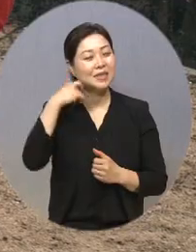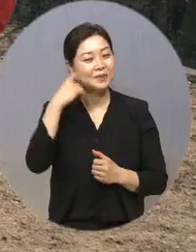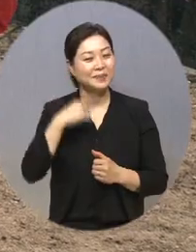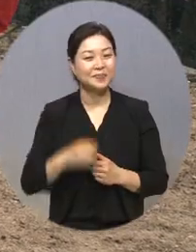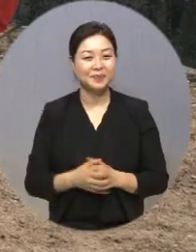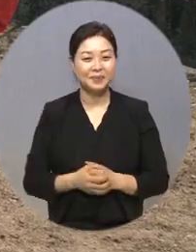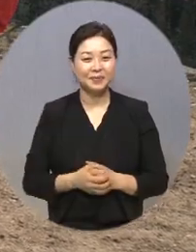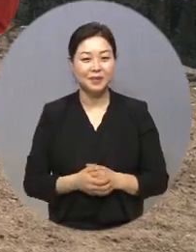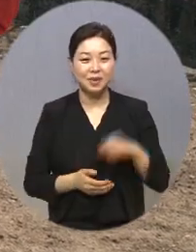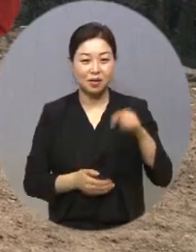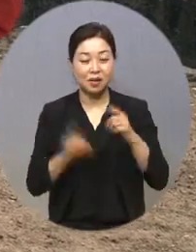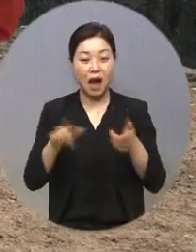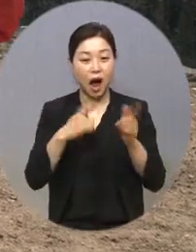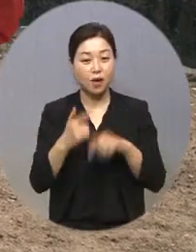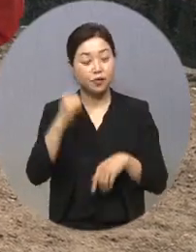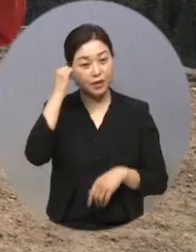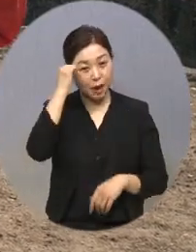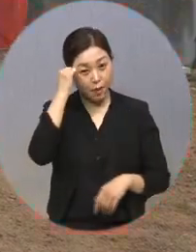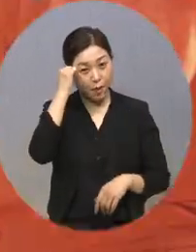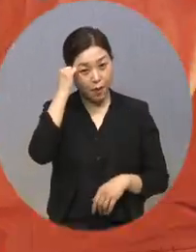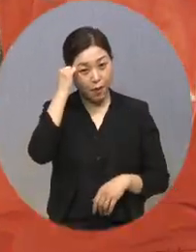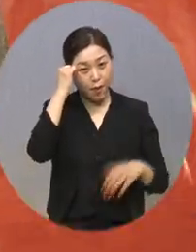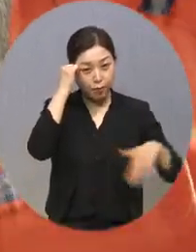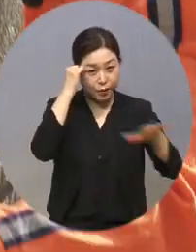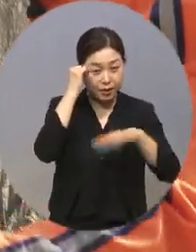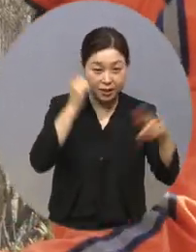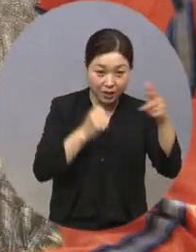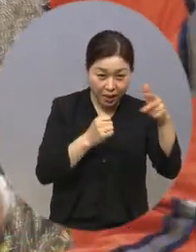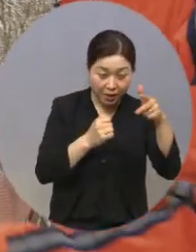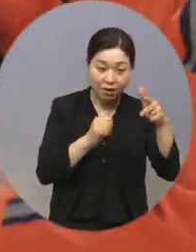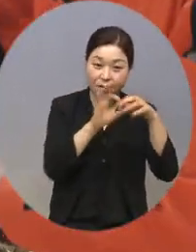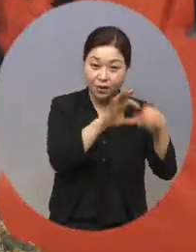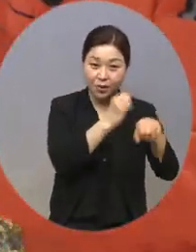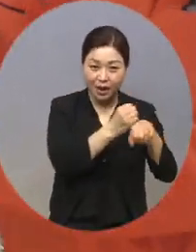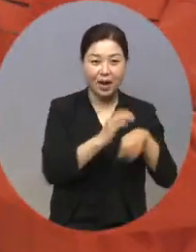여기서 하룻밤 주무시게 하고 저희끼리 촬영을 마무리. 아니 일단 마음은